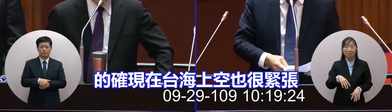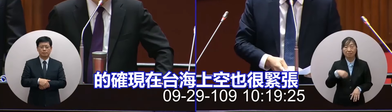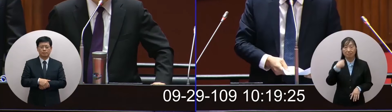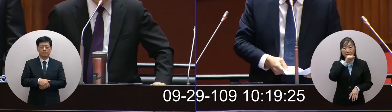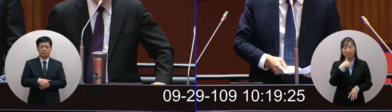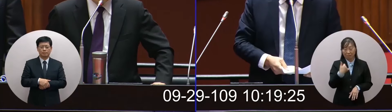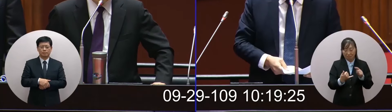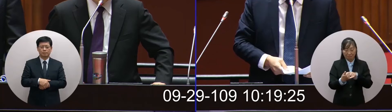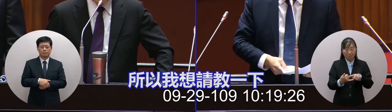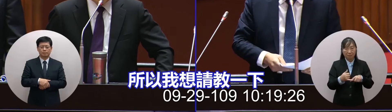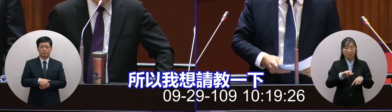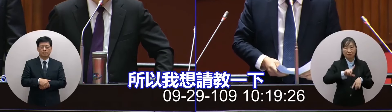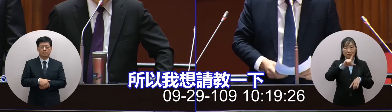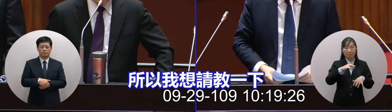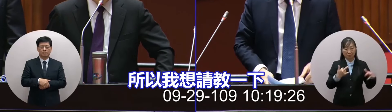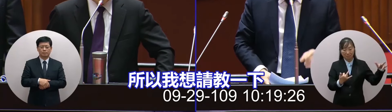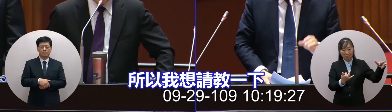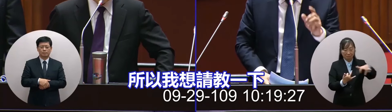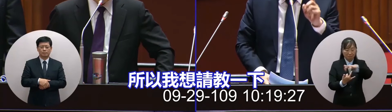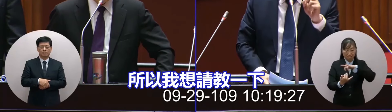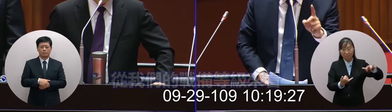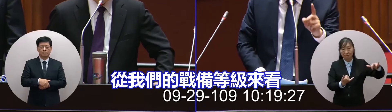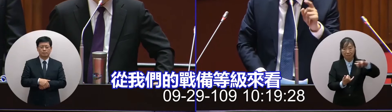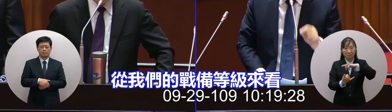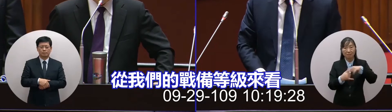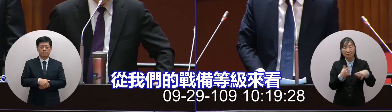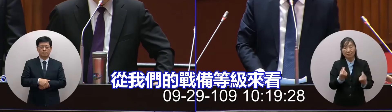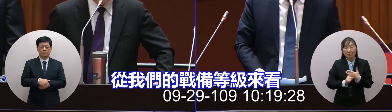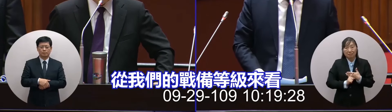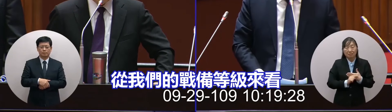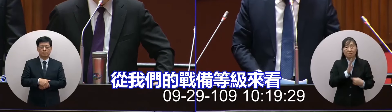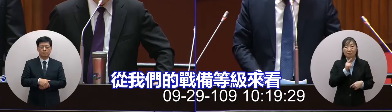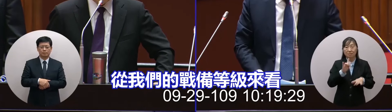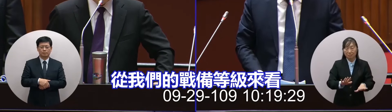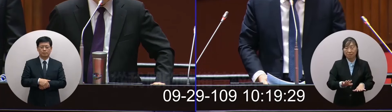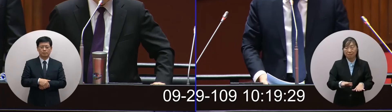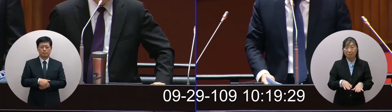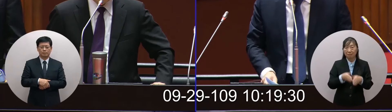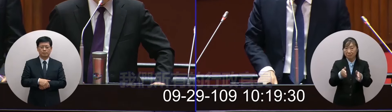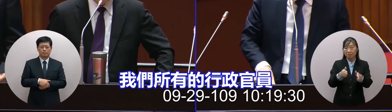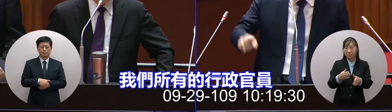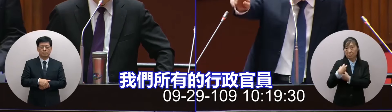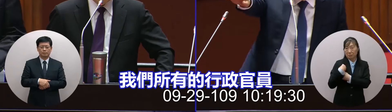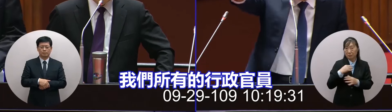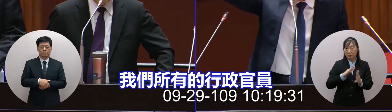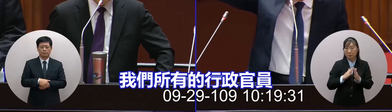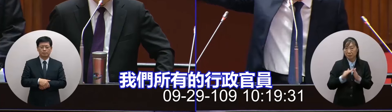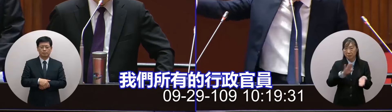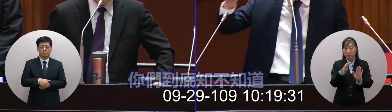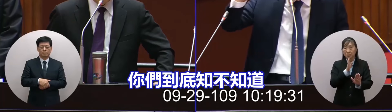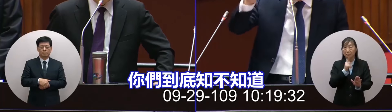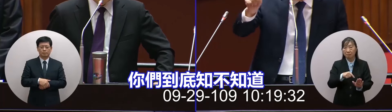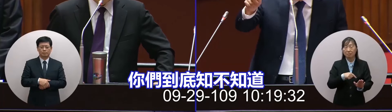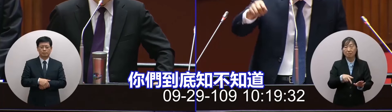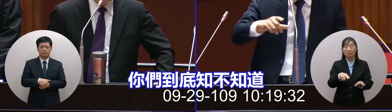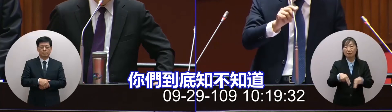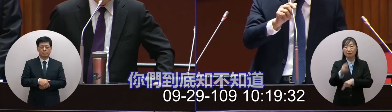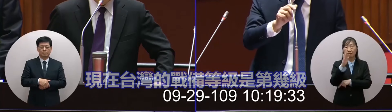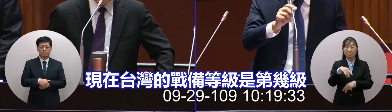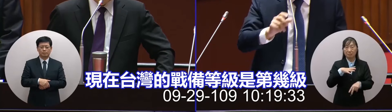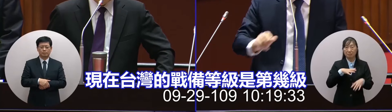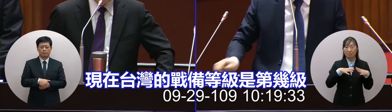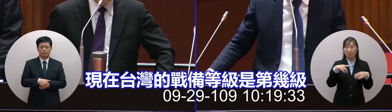很紧张啊、哦，所以我想请教一下，从我们的战备等级来看，我们所有的行政官员，你们到